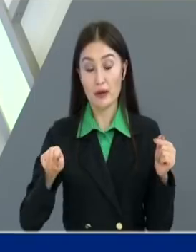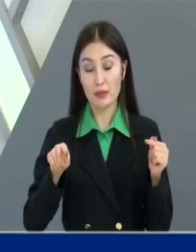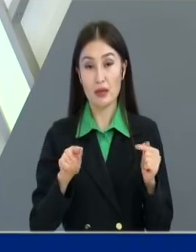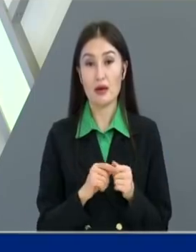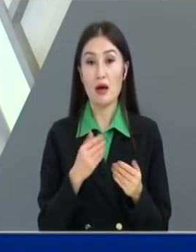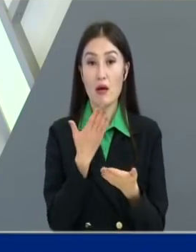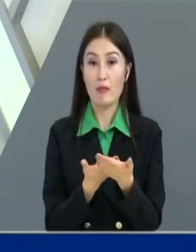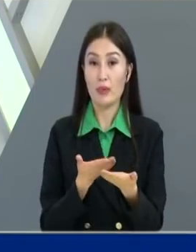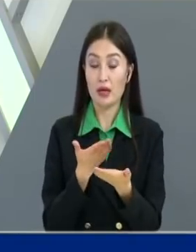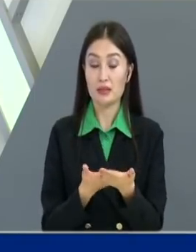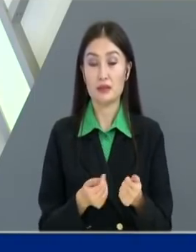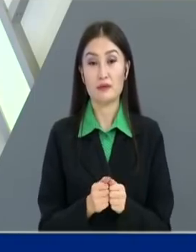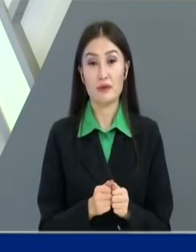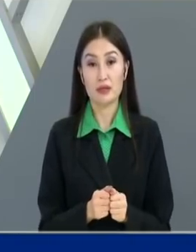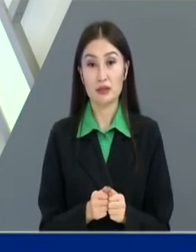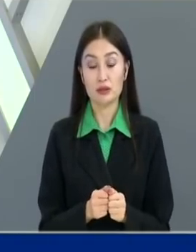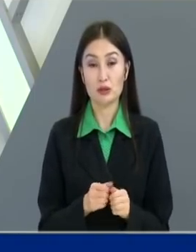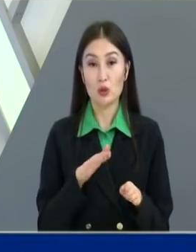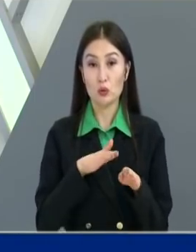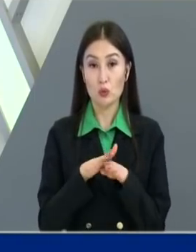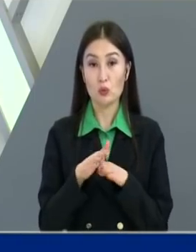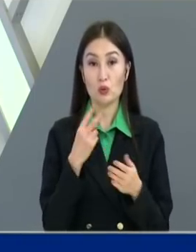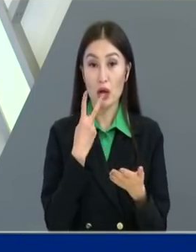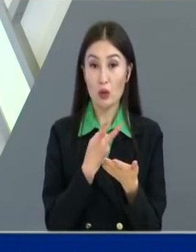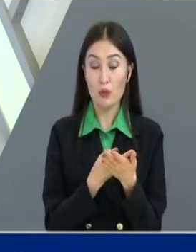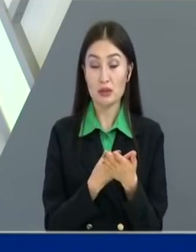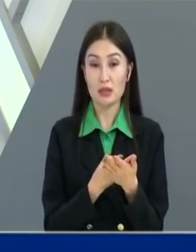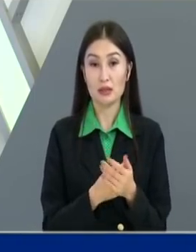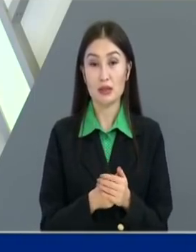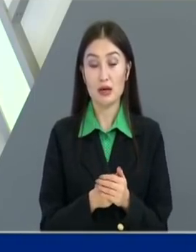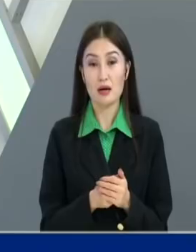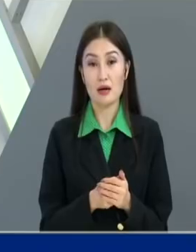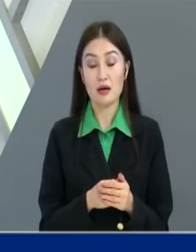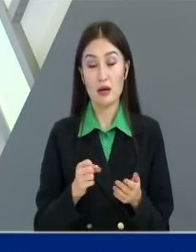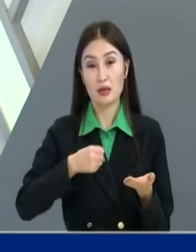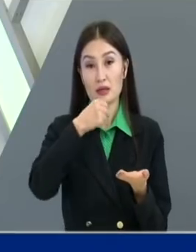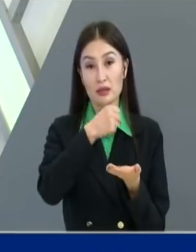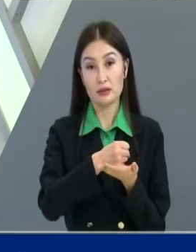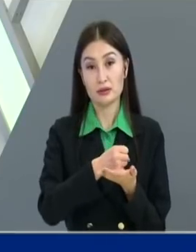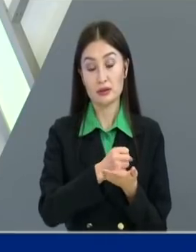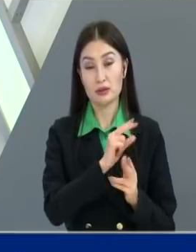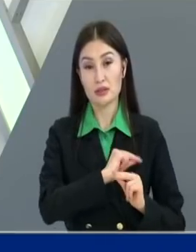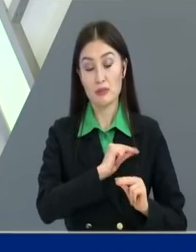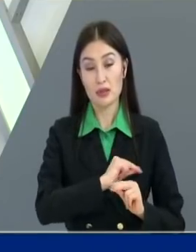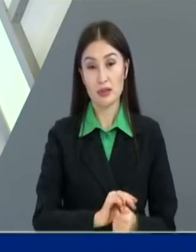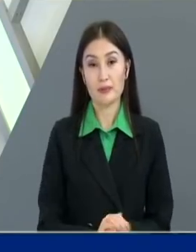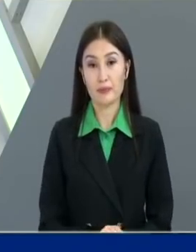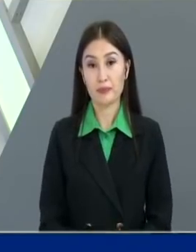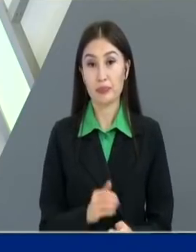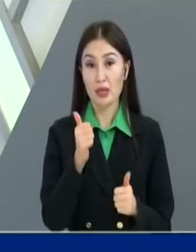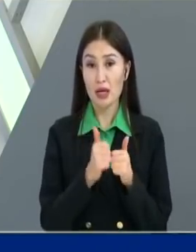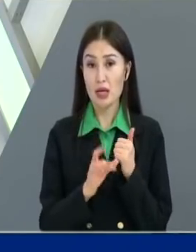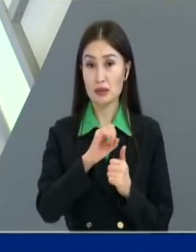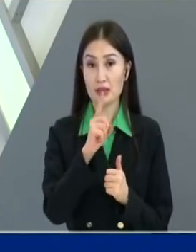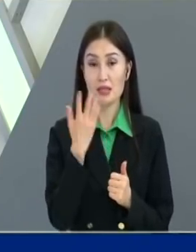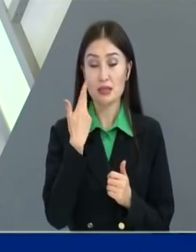жеткирүү максатында эфирлерди толук кароо максатында эле координатор болуп эмгек кылып кызмат кылып атам. Каждый раз,